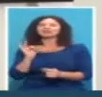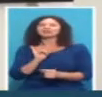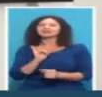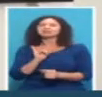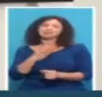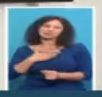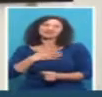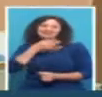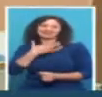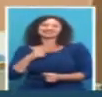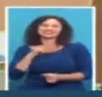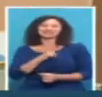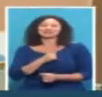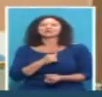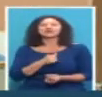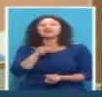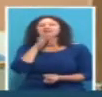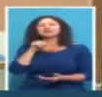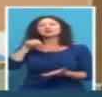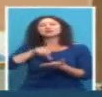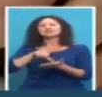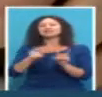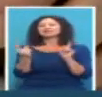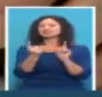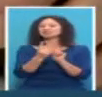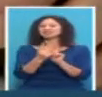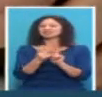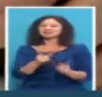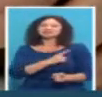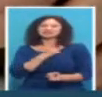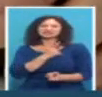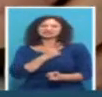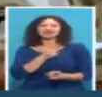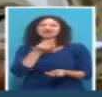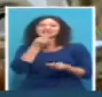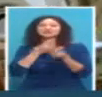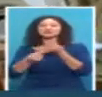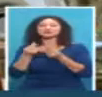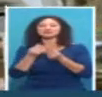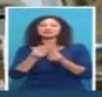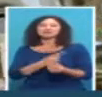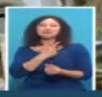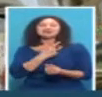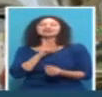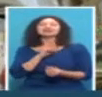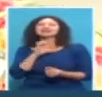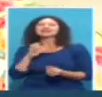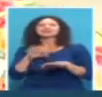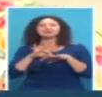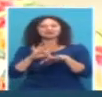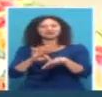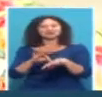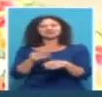и мне она нравится. В холле участников встречают мастера прикладного искусства, они проводят мастер-классы. Тут сухого войлока